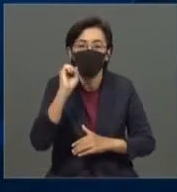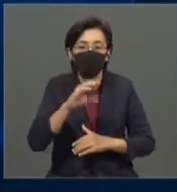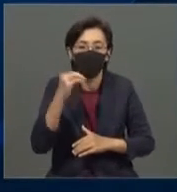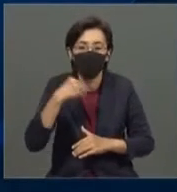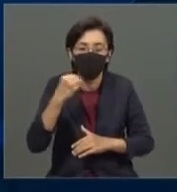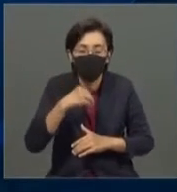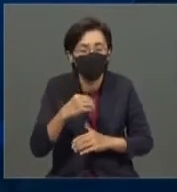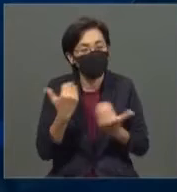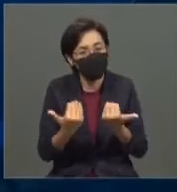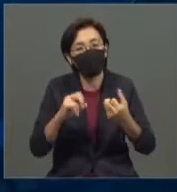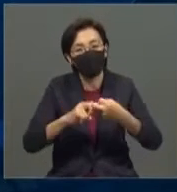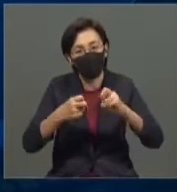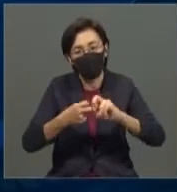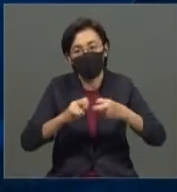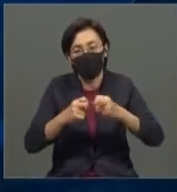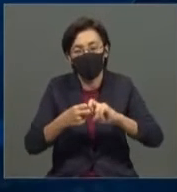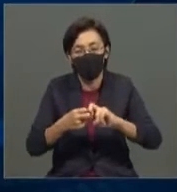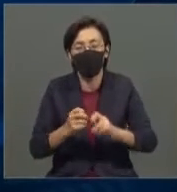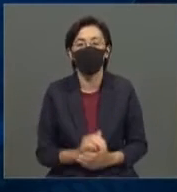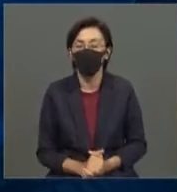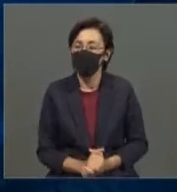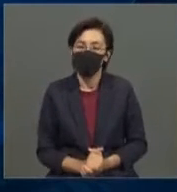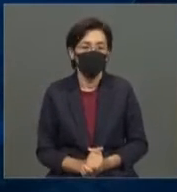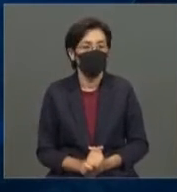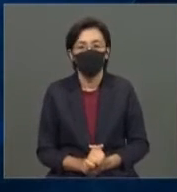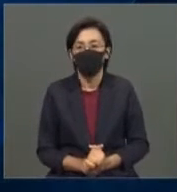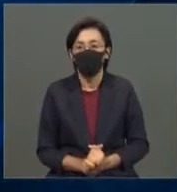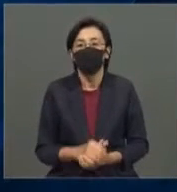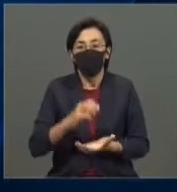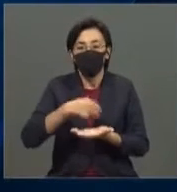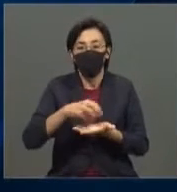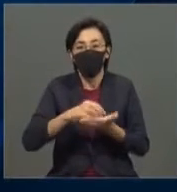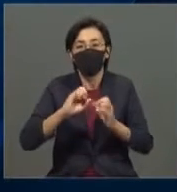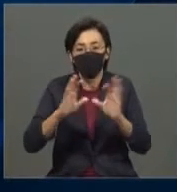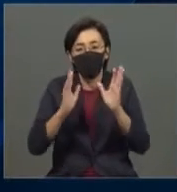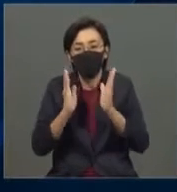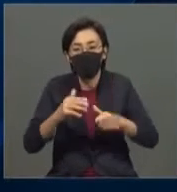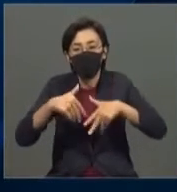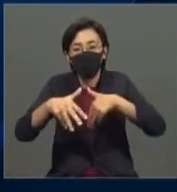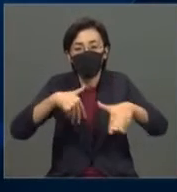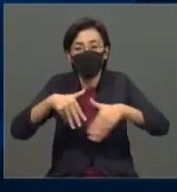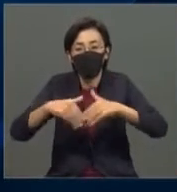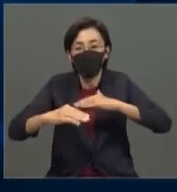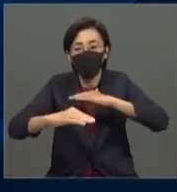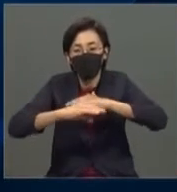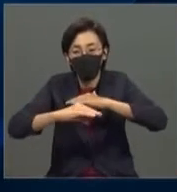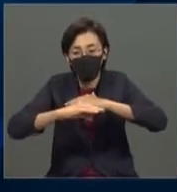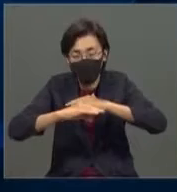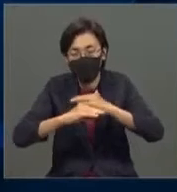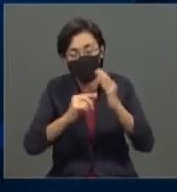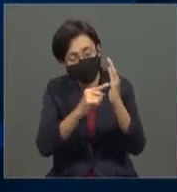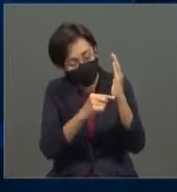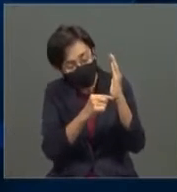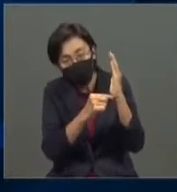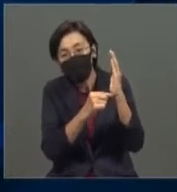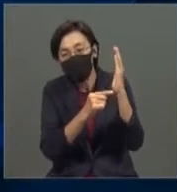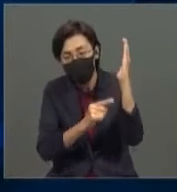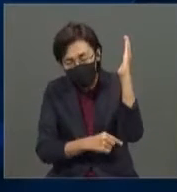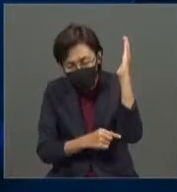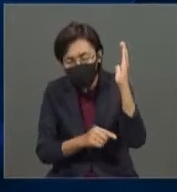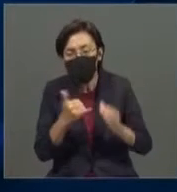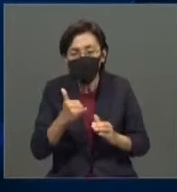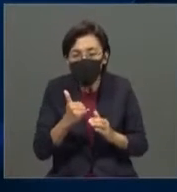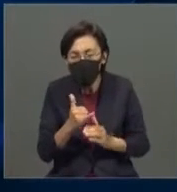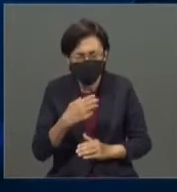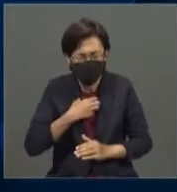านี่คือสิ่งที่ต้องแสดงถึงความเป็นจริงว่ายังมีพี่น้องประชาชนที่อยู่ ต่างประเทศที่ต้องการกลับมา